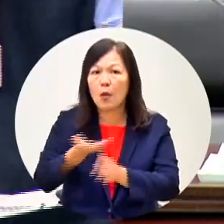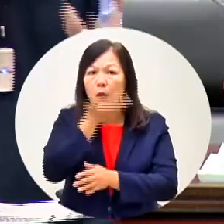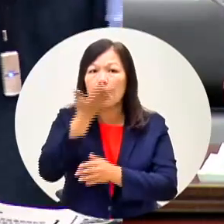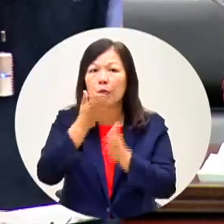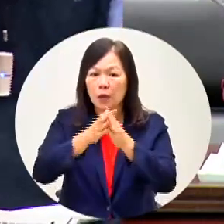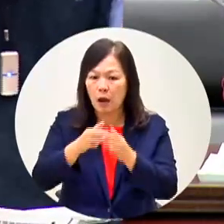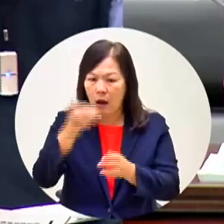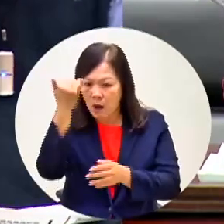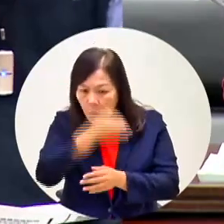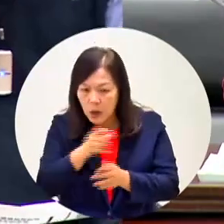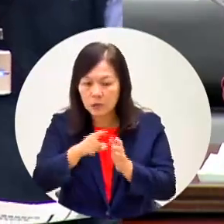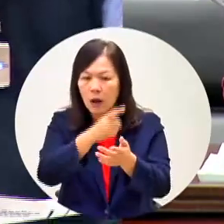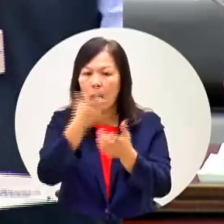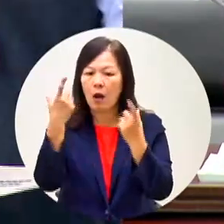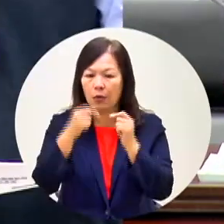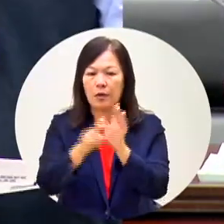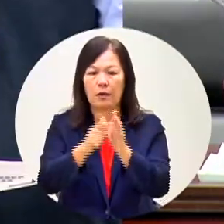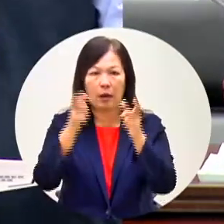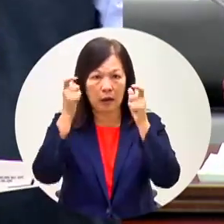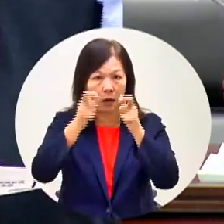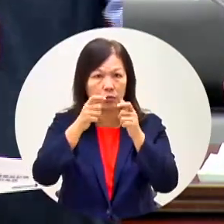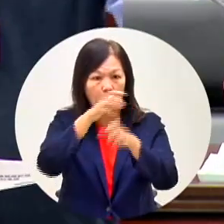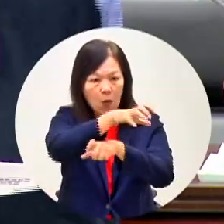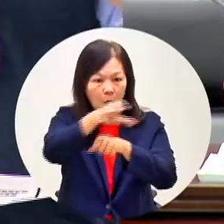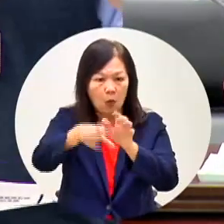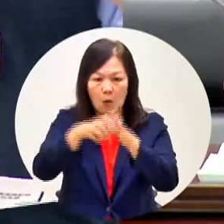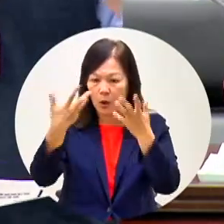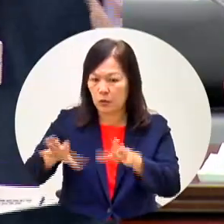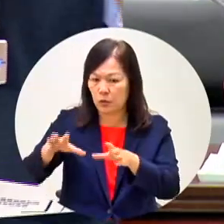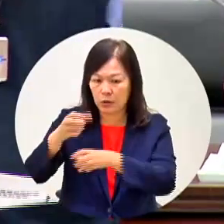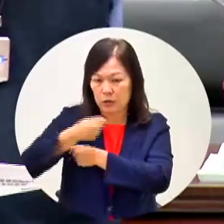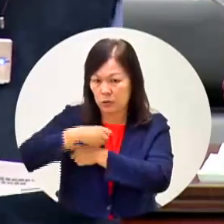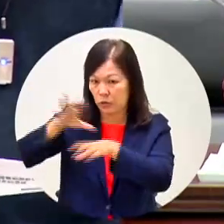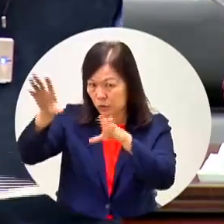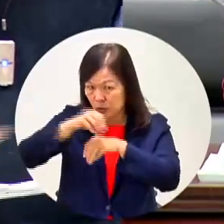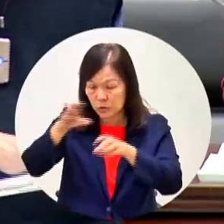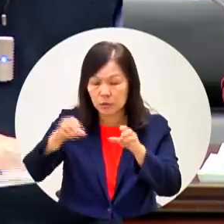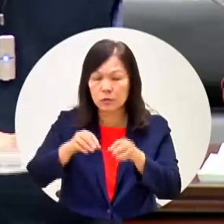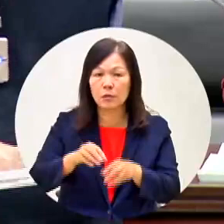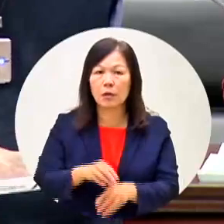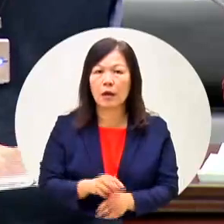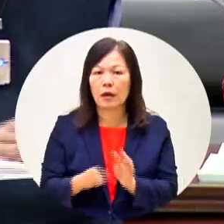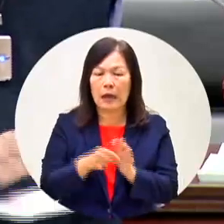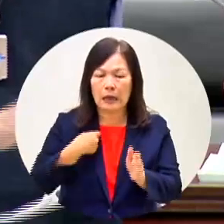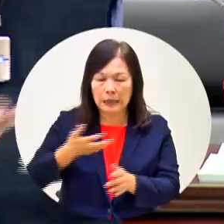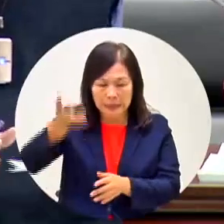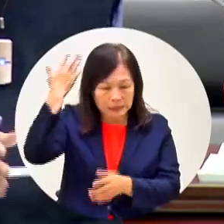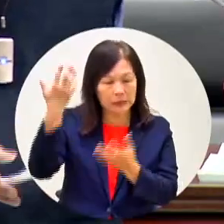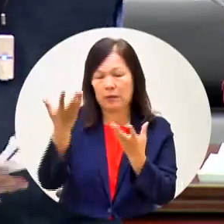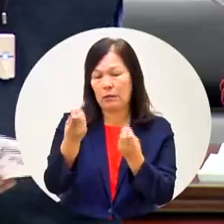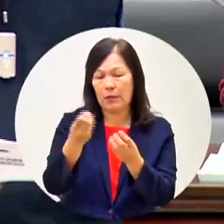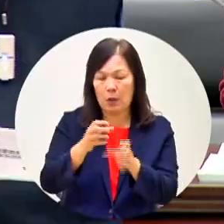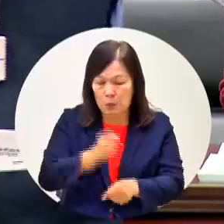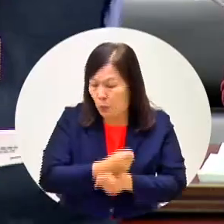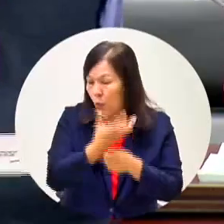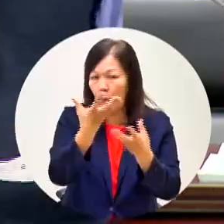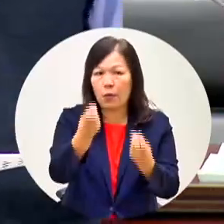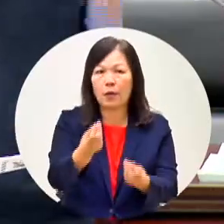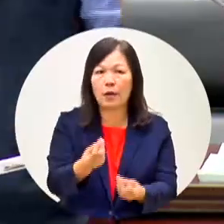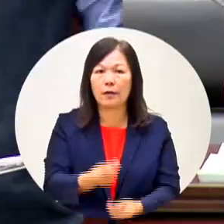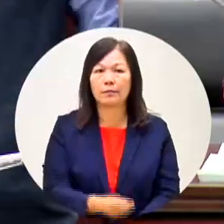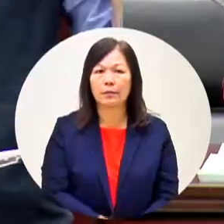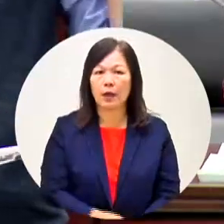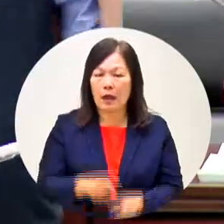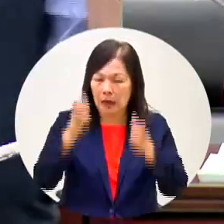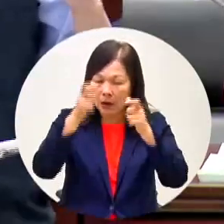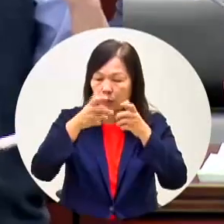多军事观光资源，过去没有被唤醒，没有被注意，所以高雄有很多资源，一旦开发，包括